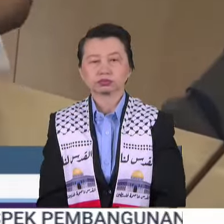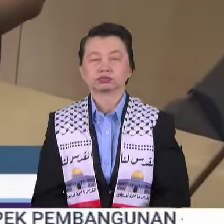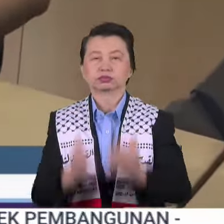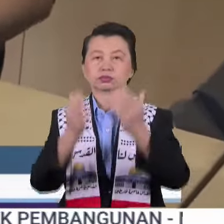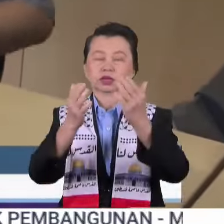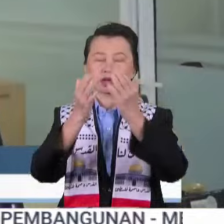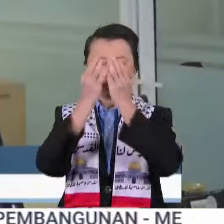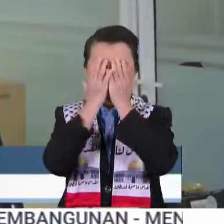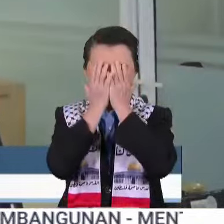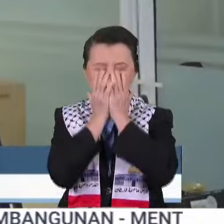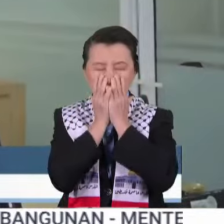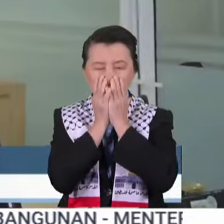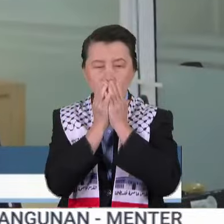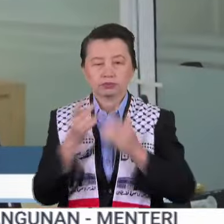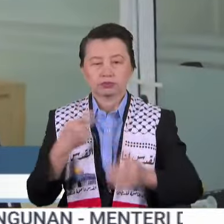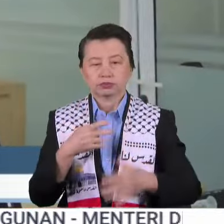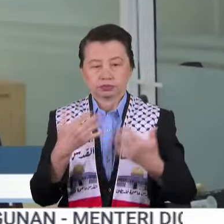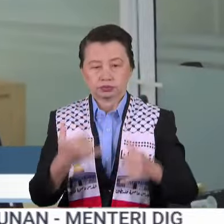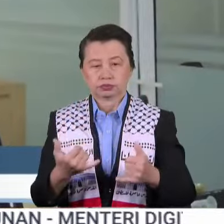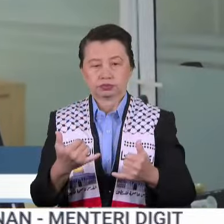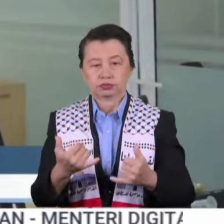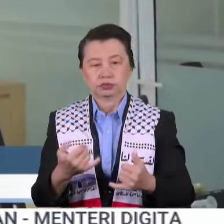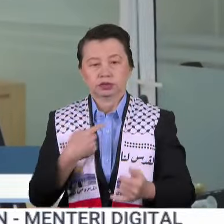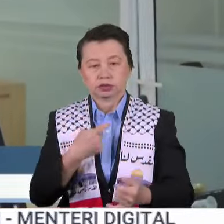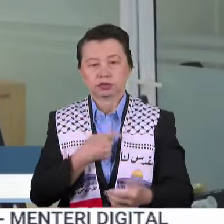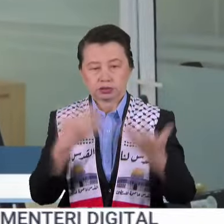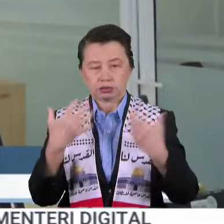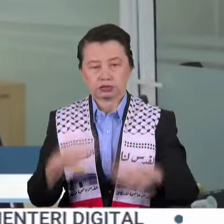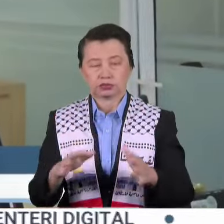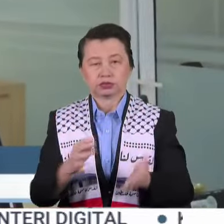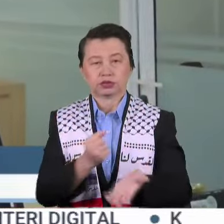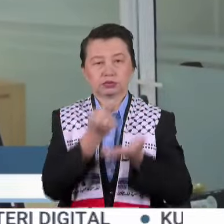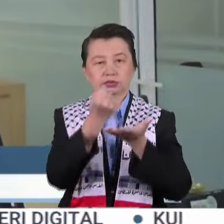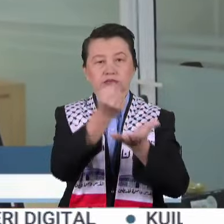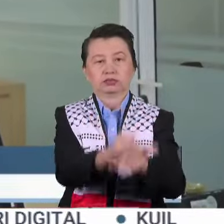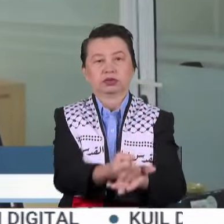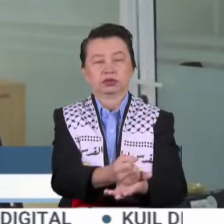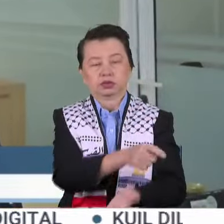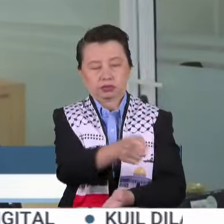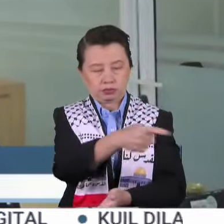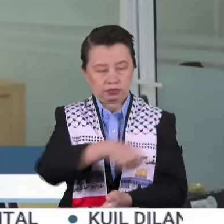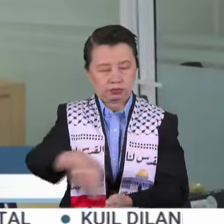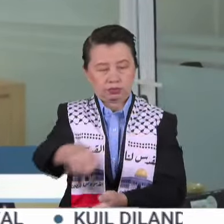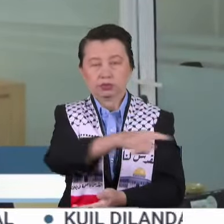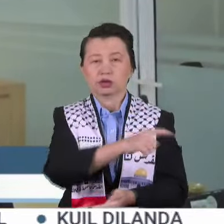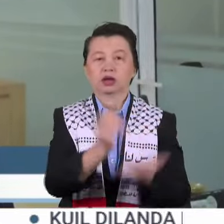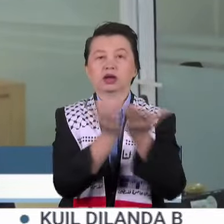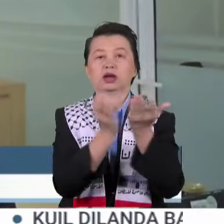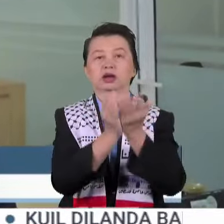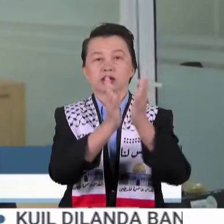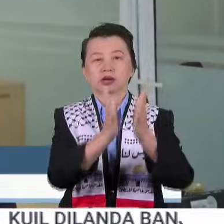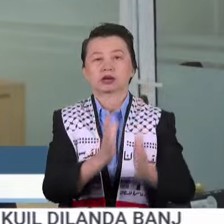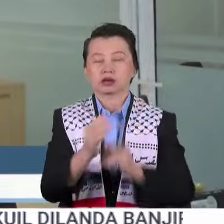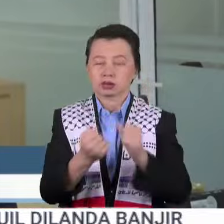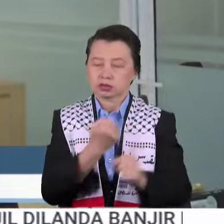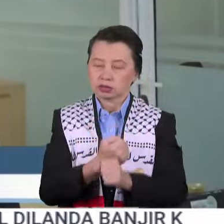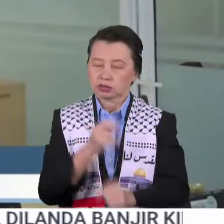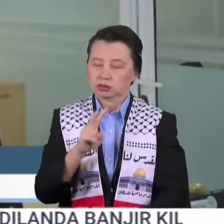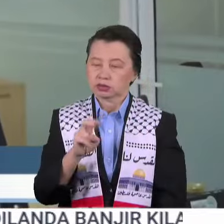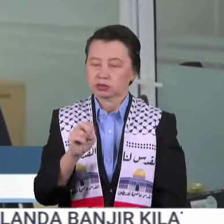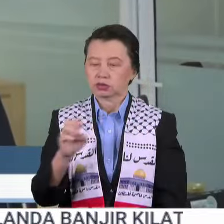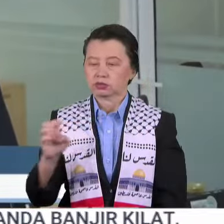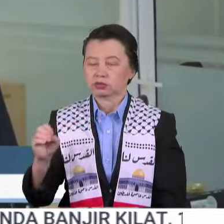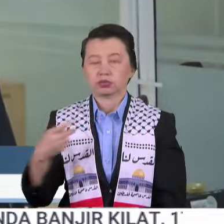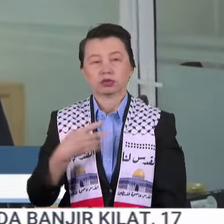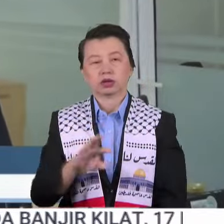ini terus terang saya menyatakan bahawa kita telah membantu keseluruhannya lah sejak tahun 2000 kita mulakan